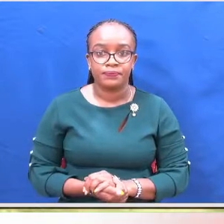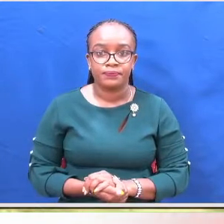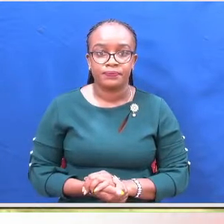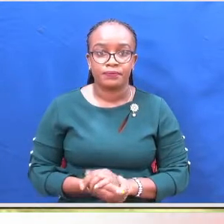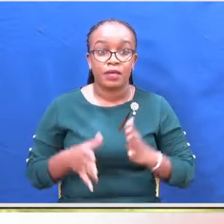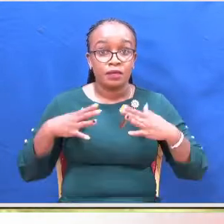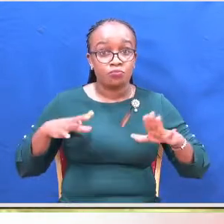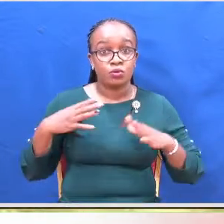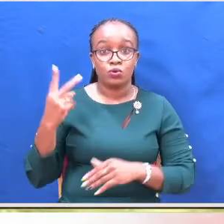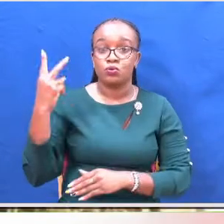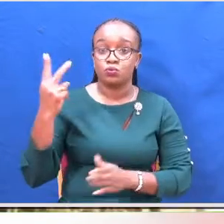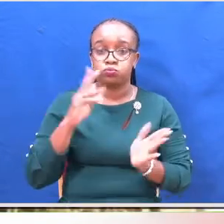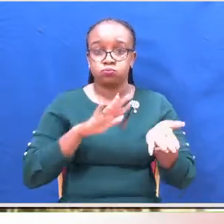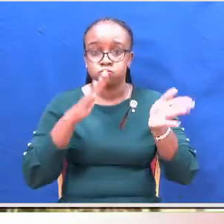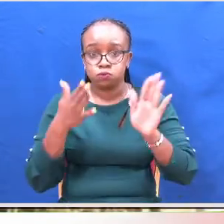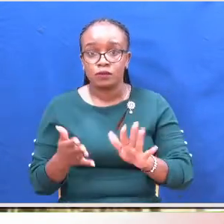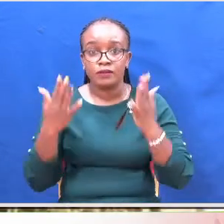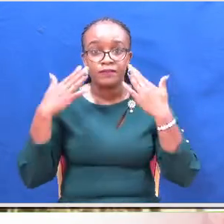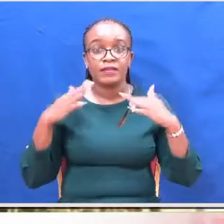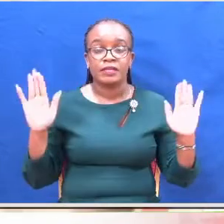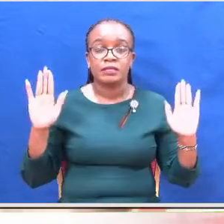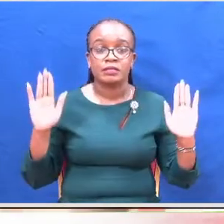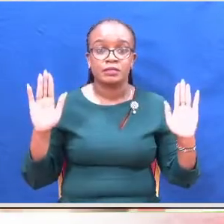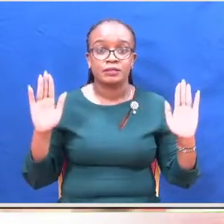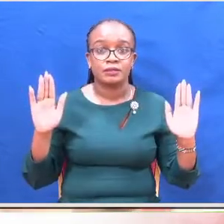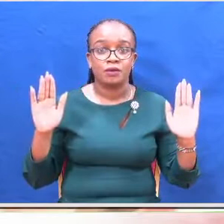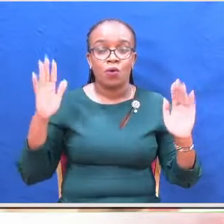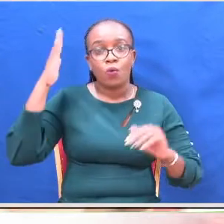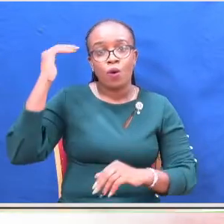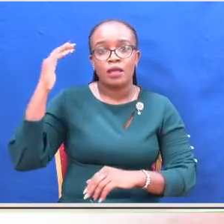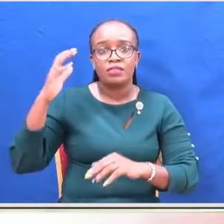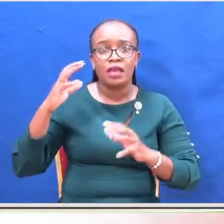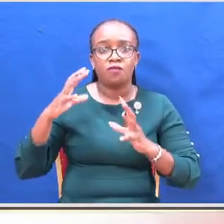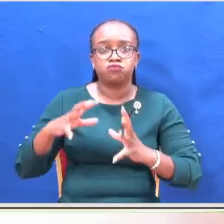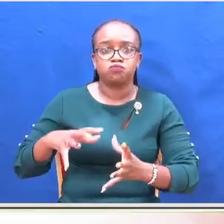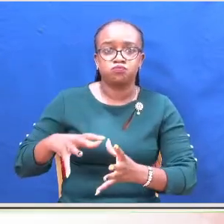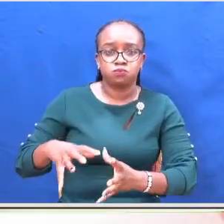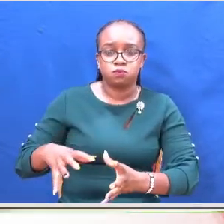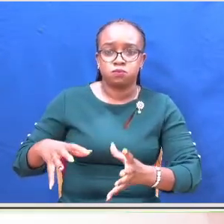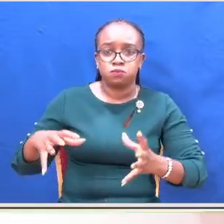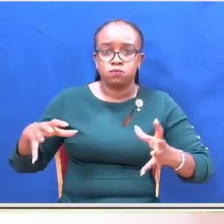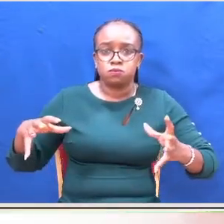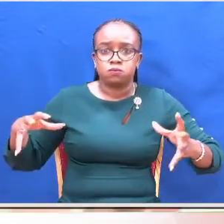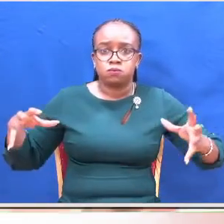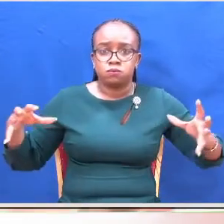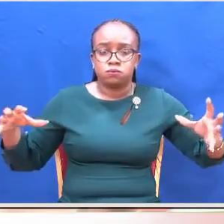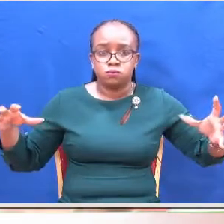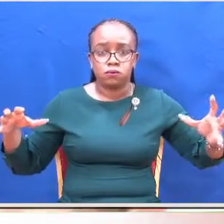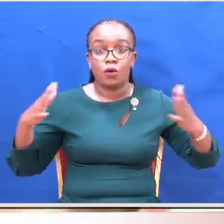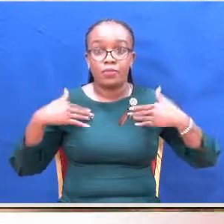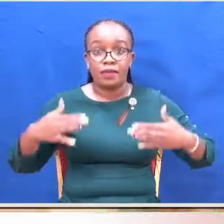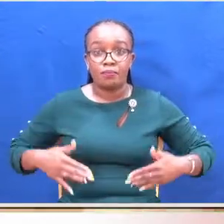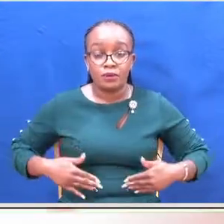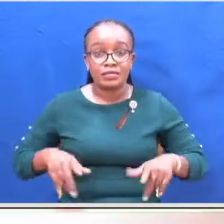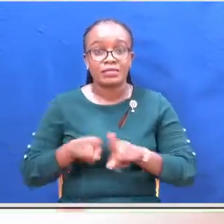Watu wawili wamefariki katika mazingira tatanishi kufuatia uvimbe usio wa kawaida kujitokeza mwilini na kuugua kwa muda